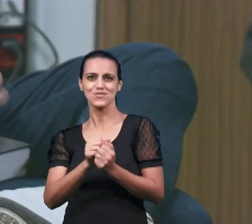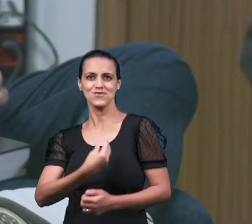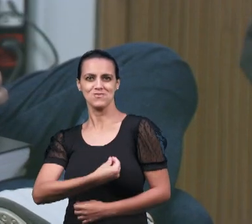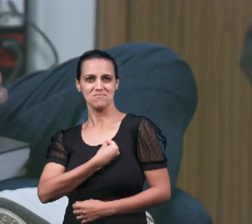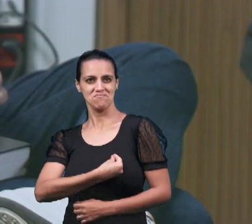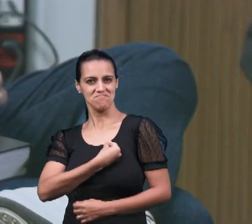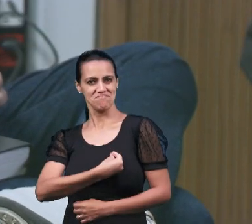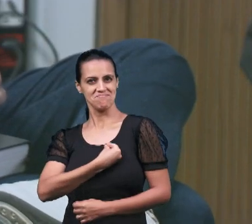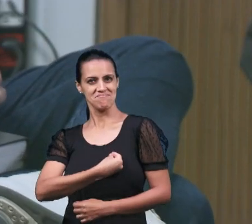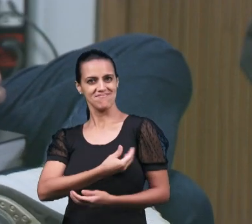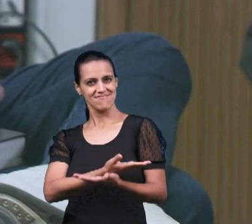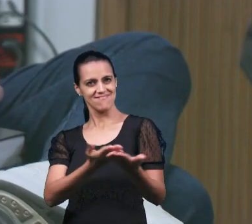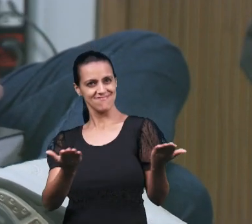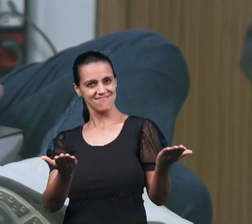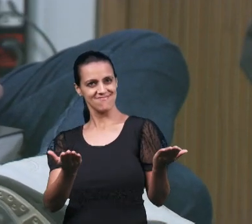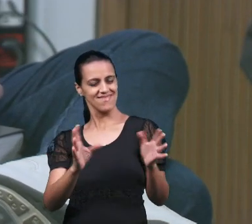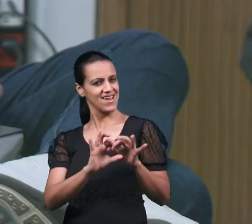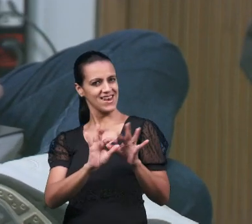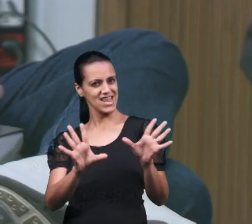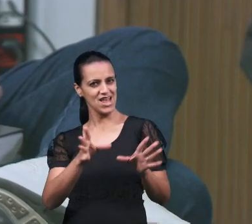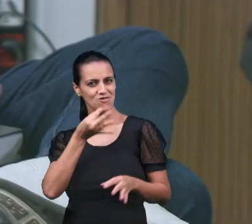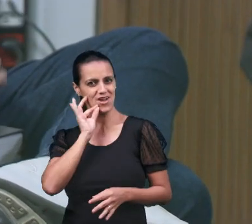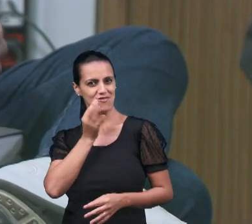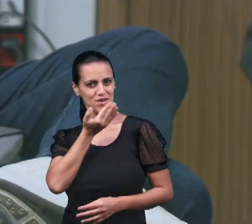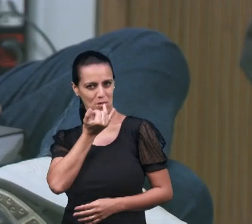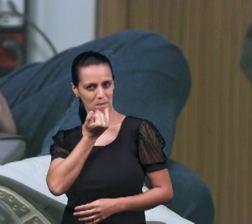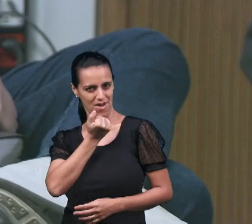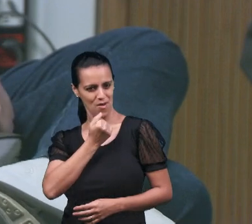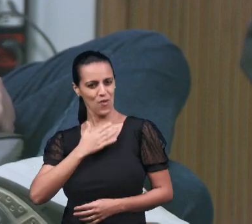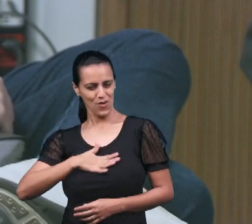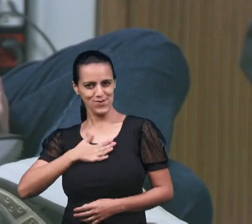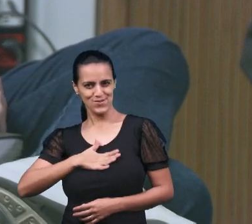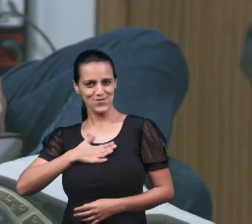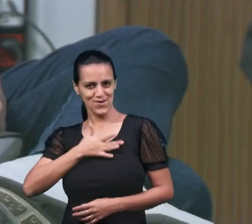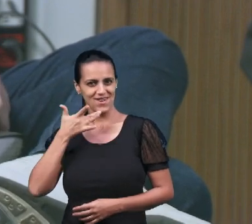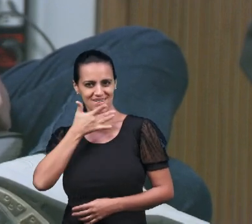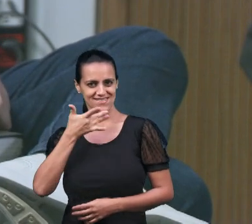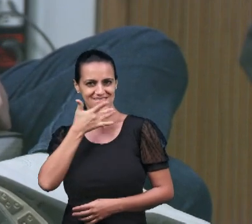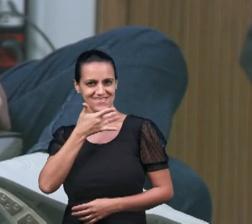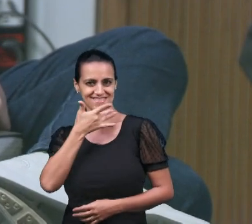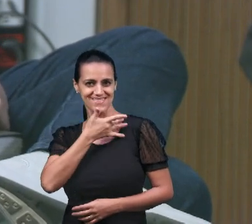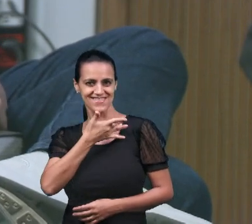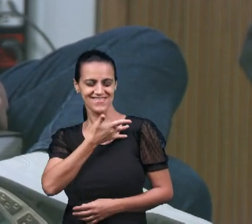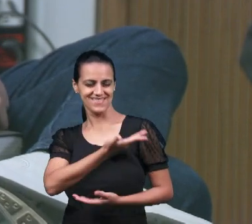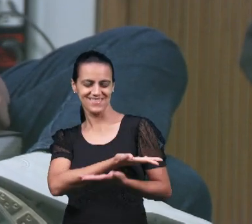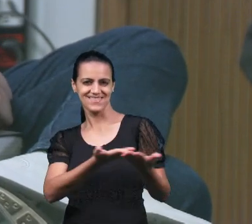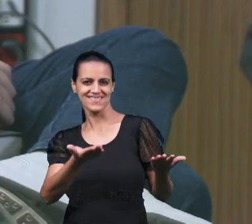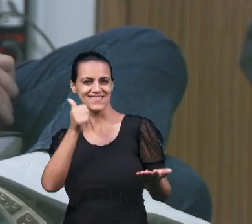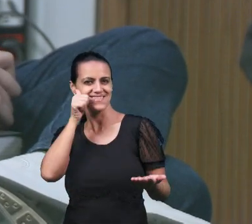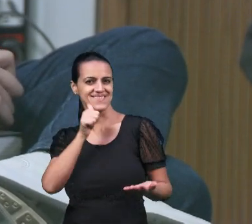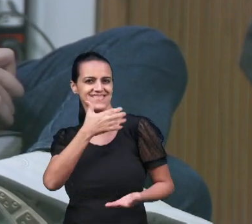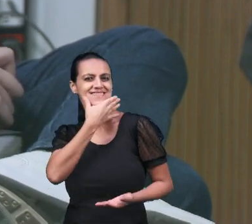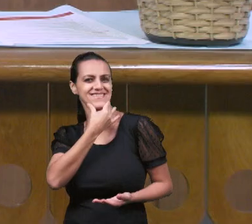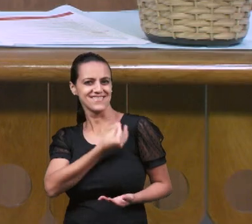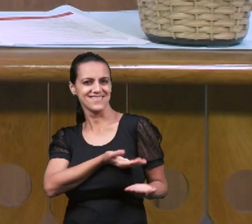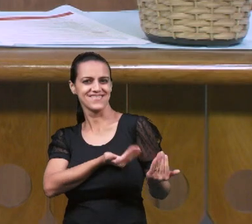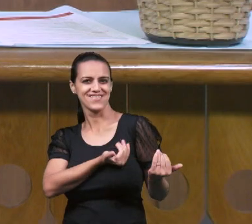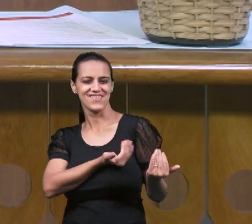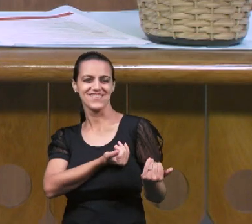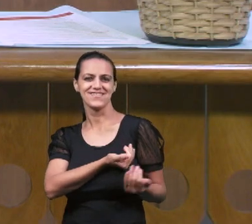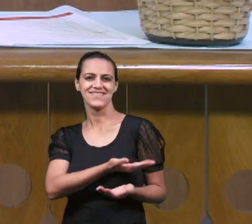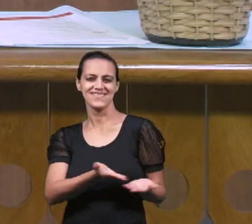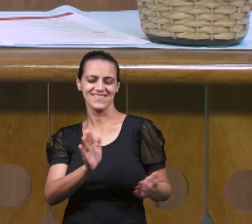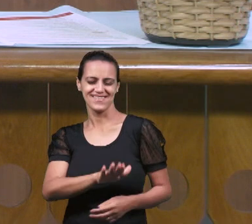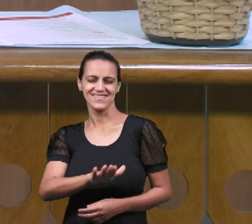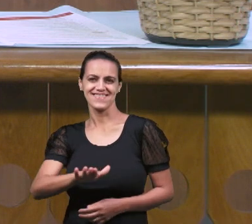café était bon, ils peuvent encore dire ici, ils sont avec nous. Je veux dire